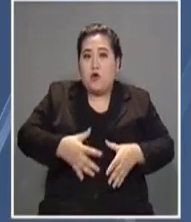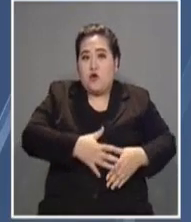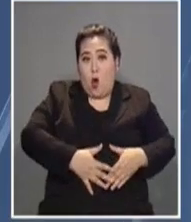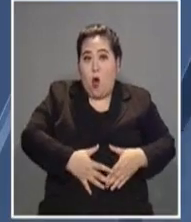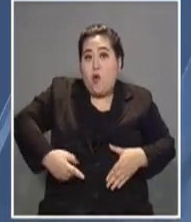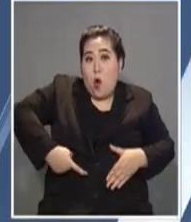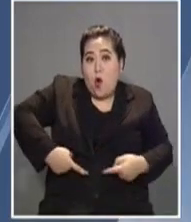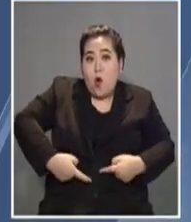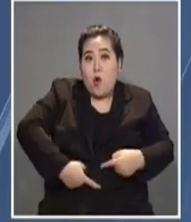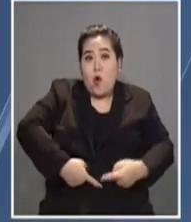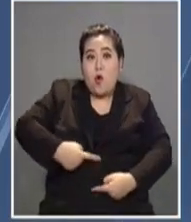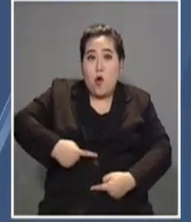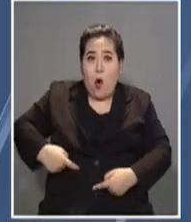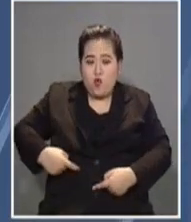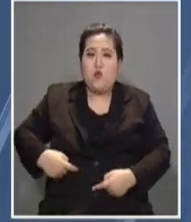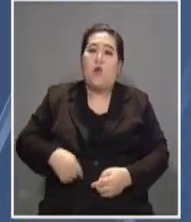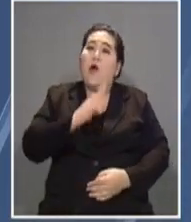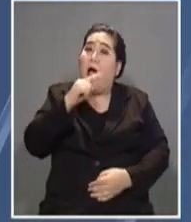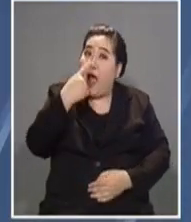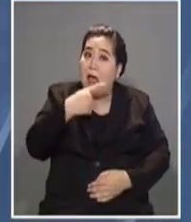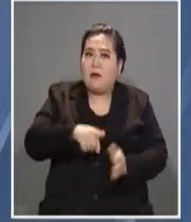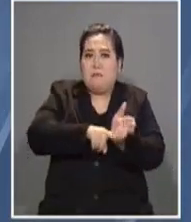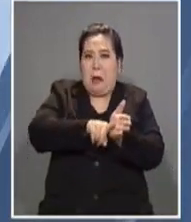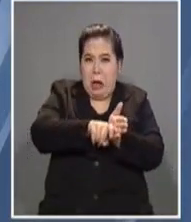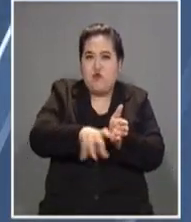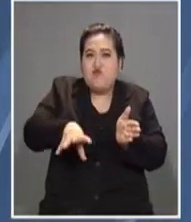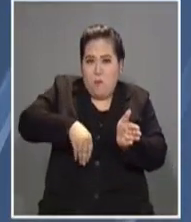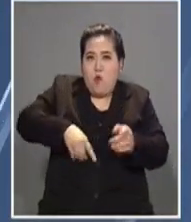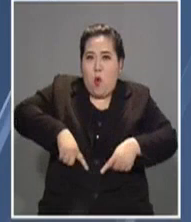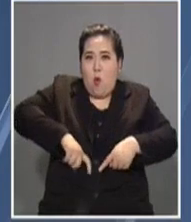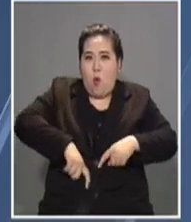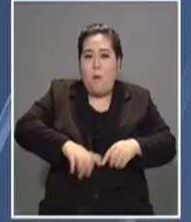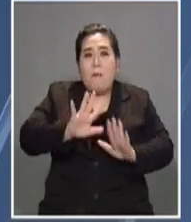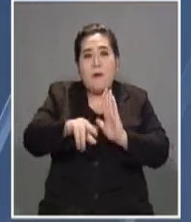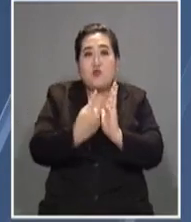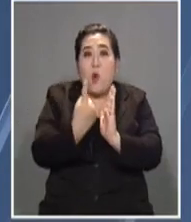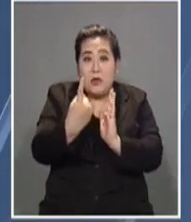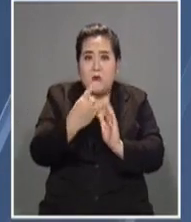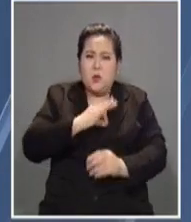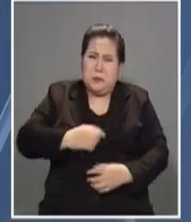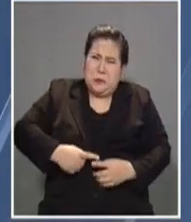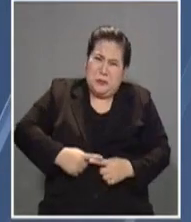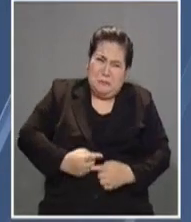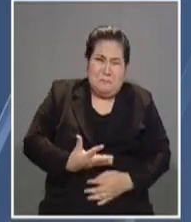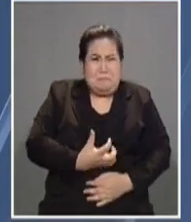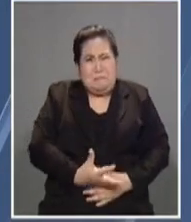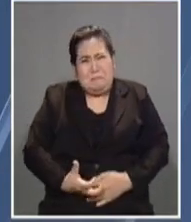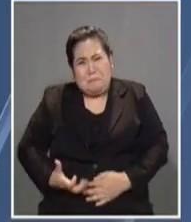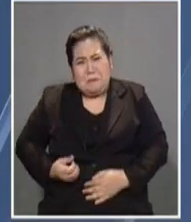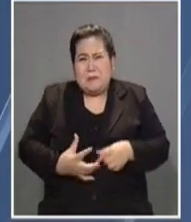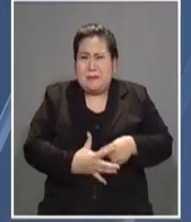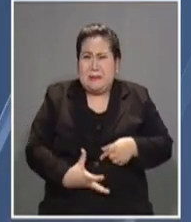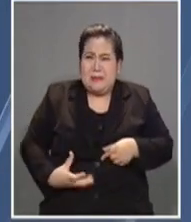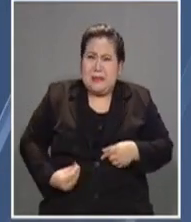การของโรคก็คือคนที่ได้รับพยาธินะครับท่านผู้ชมครับได้รับพยาธิ1ชั่วโมงอาจมีอาการปวดท้ อง ปวดกระเพาะอาห